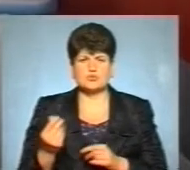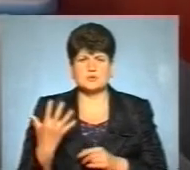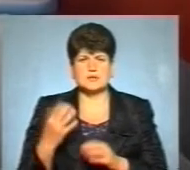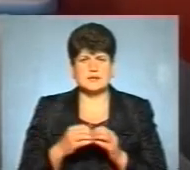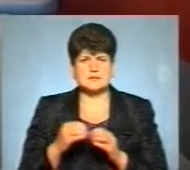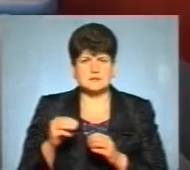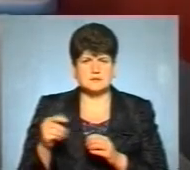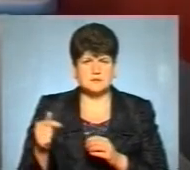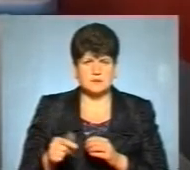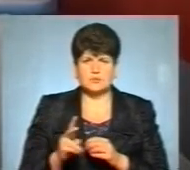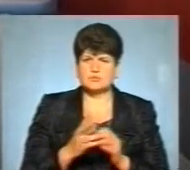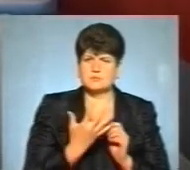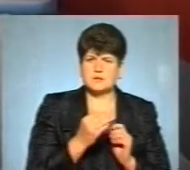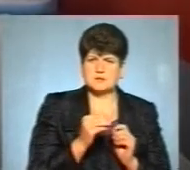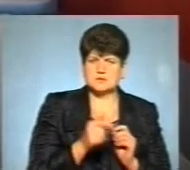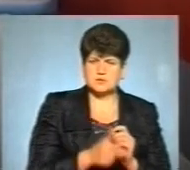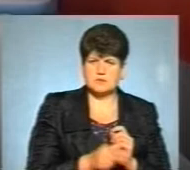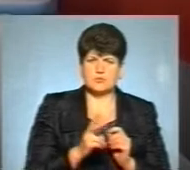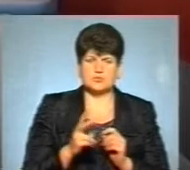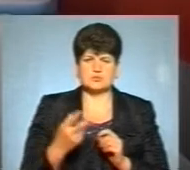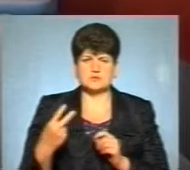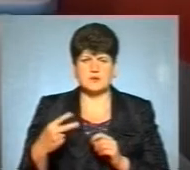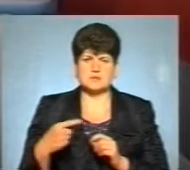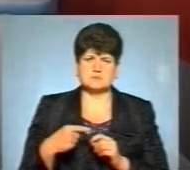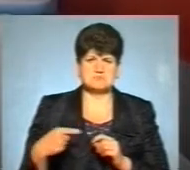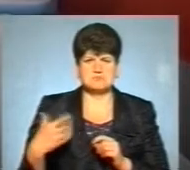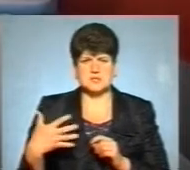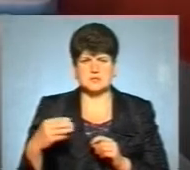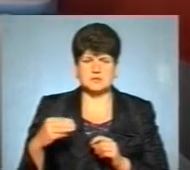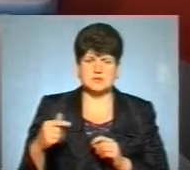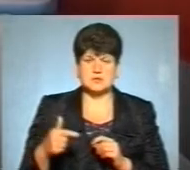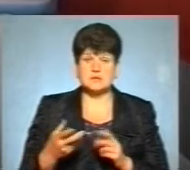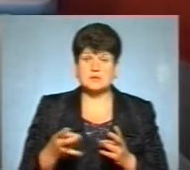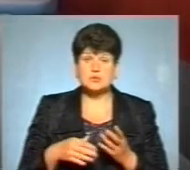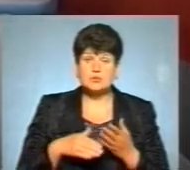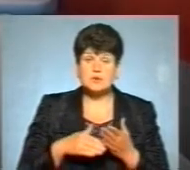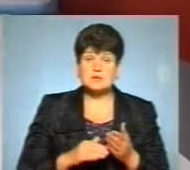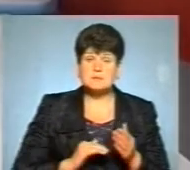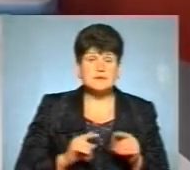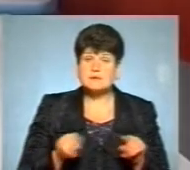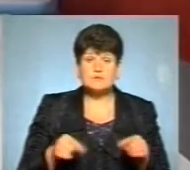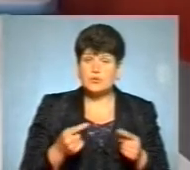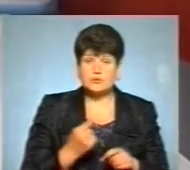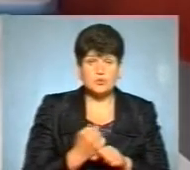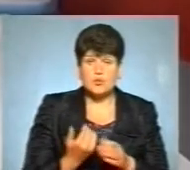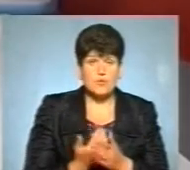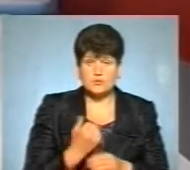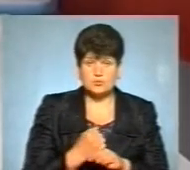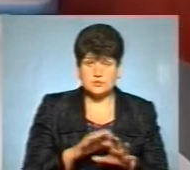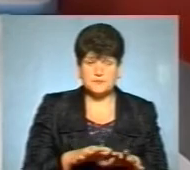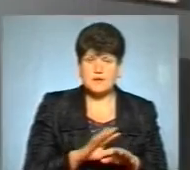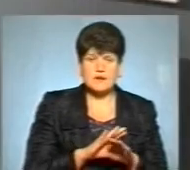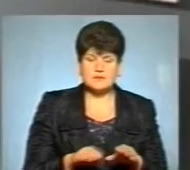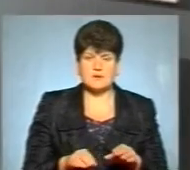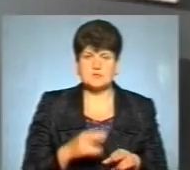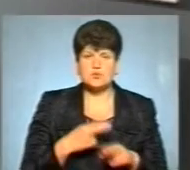гривень, для когось це буде коштувати там 20 чи 50 тисяч гривень. Треба допомагати бізнесу не створювати нові робочі місця, а не розгубити ті, які